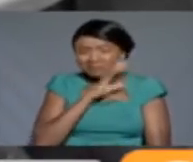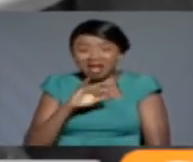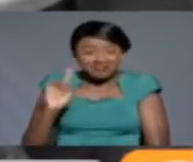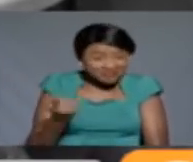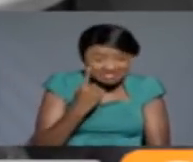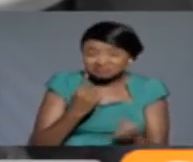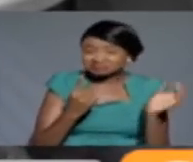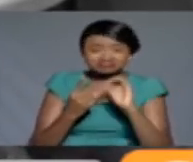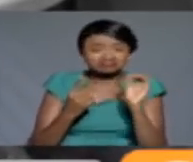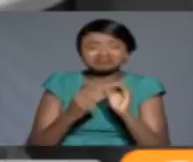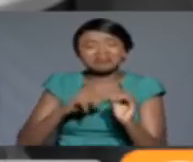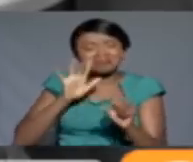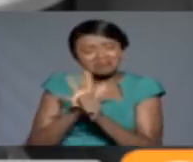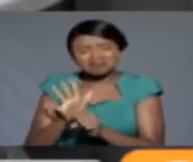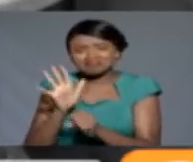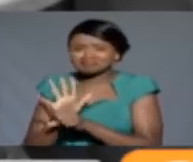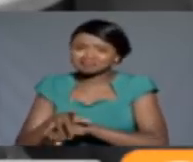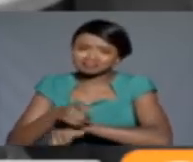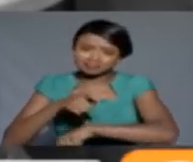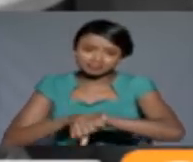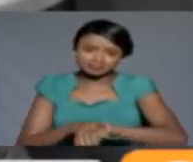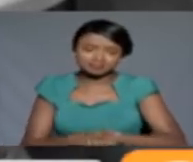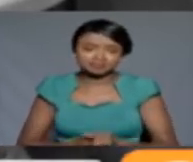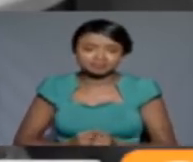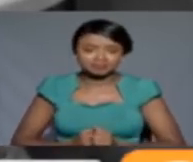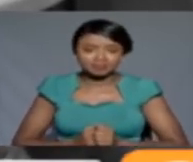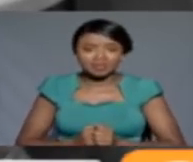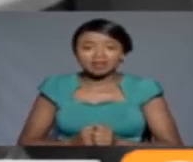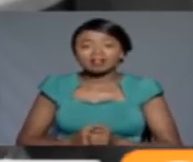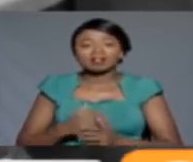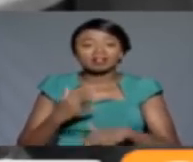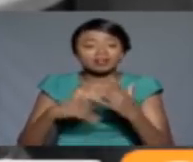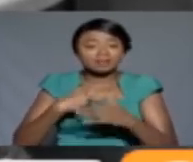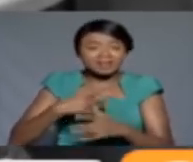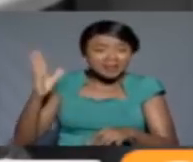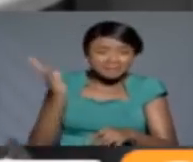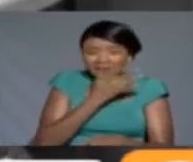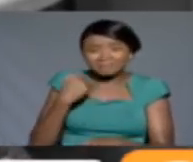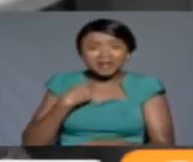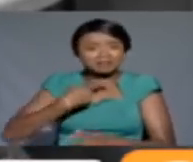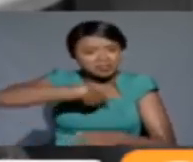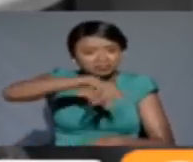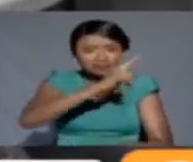kunichapa. Alinichapa, nikaenda hospitali, lakini leo amezidi.